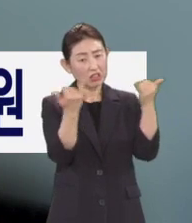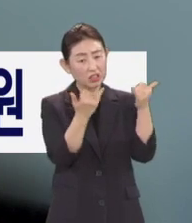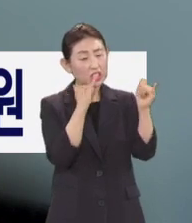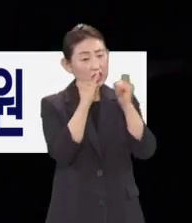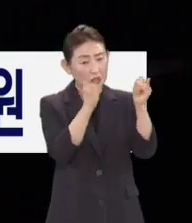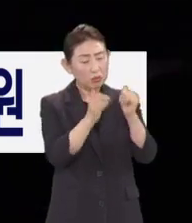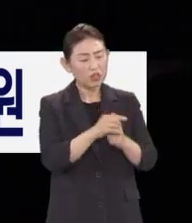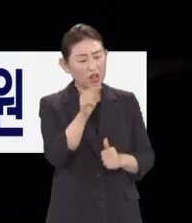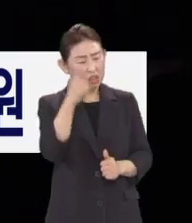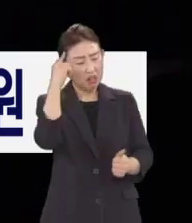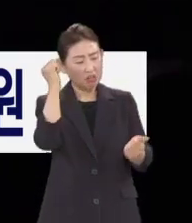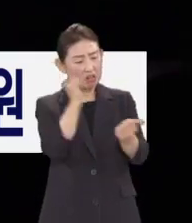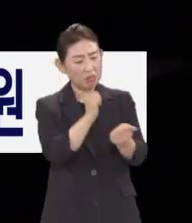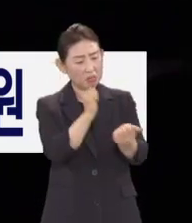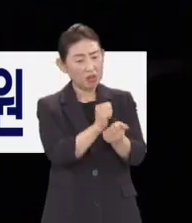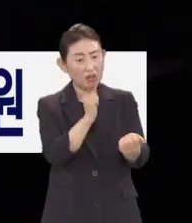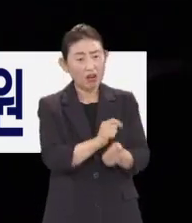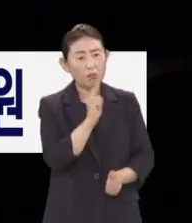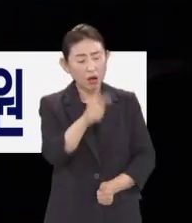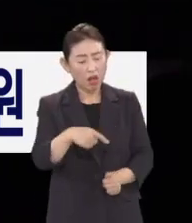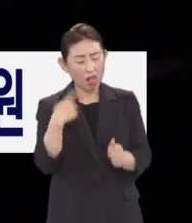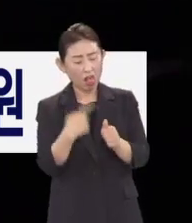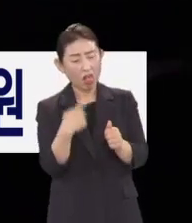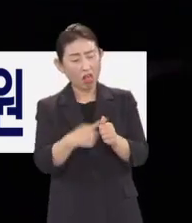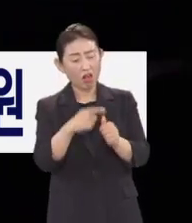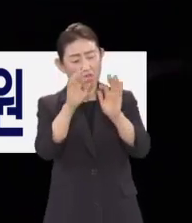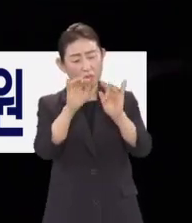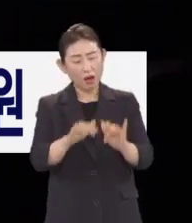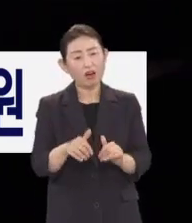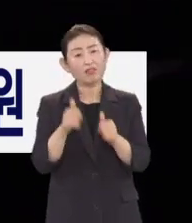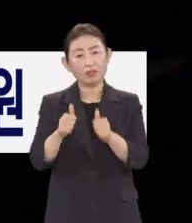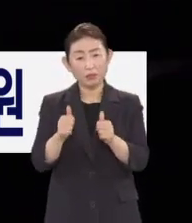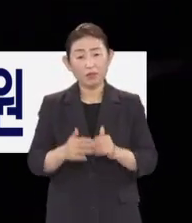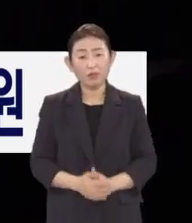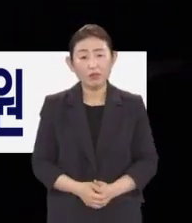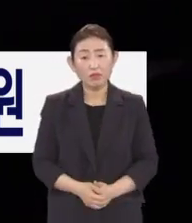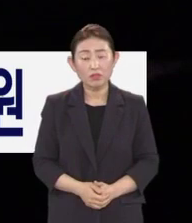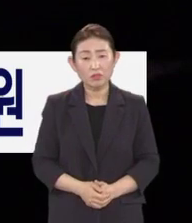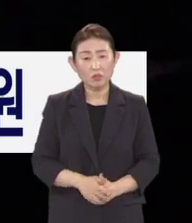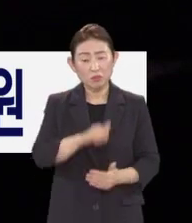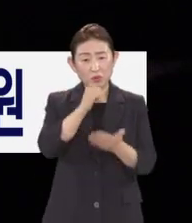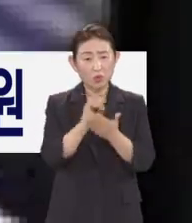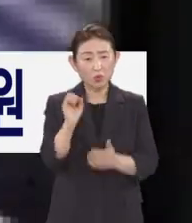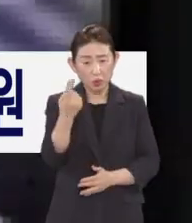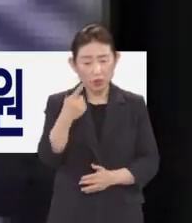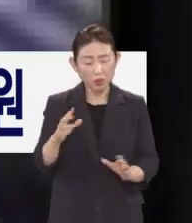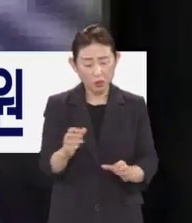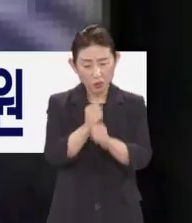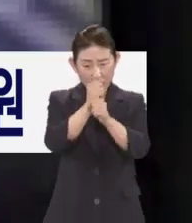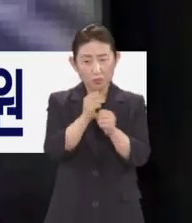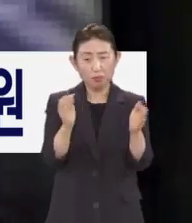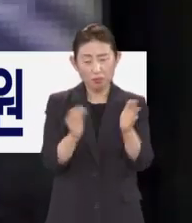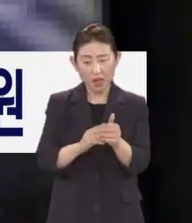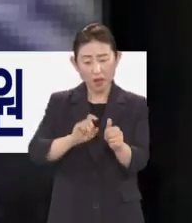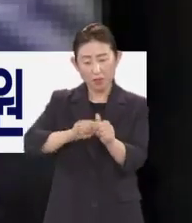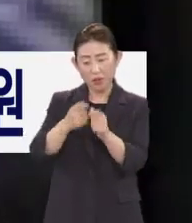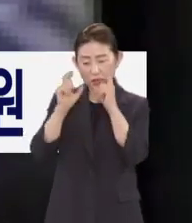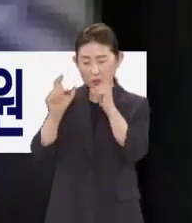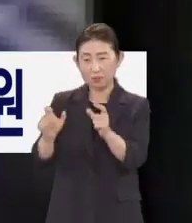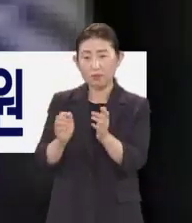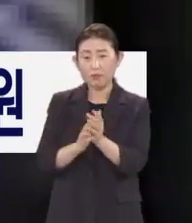리얼 사이코네라는 댓글 등을 달아 모욕한 혐의로 기소됐으며 재판부는 범행 동기를 종합적으로 고려했다고